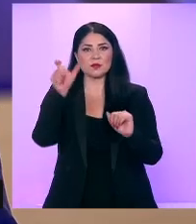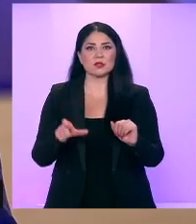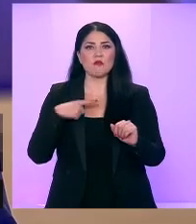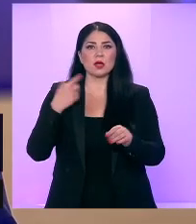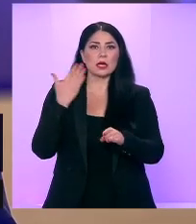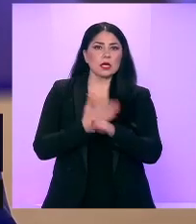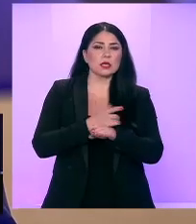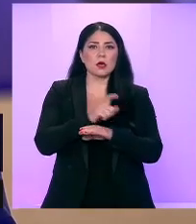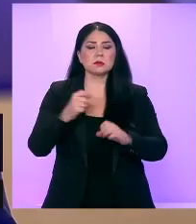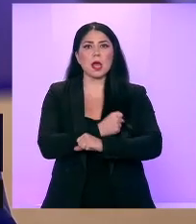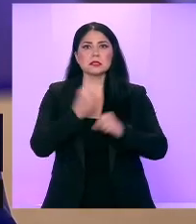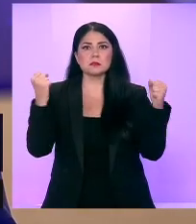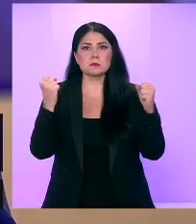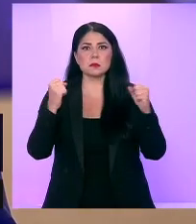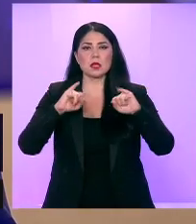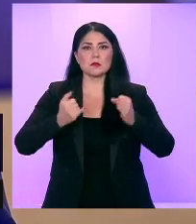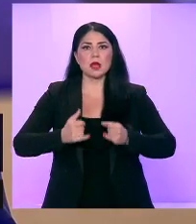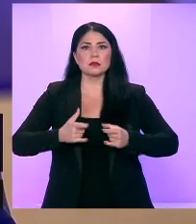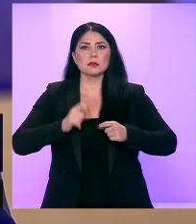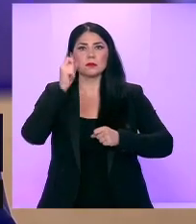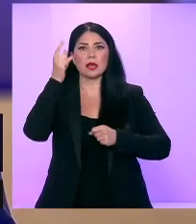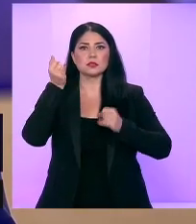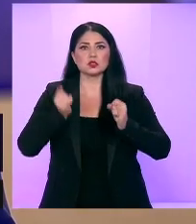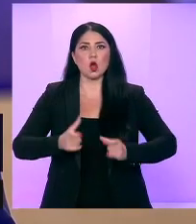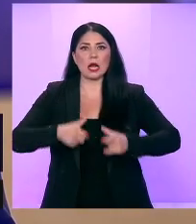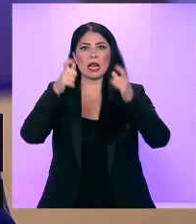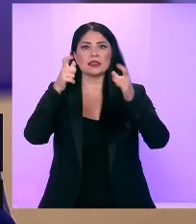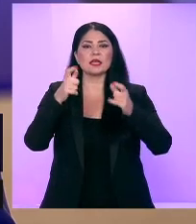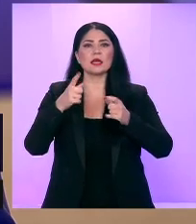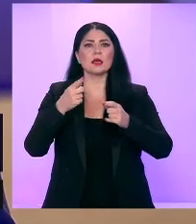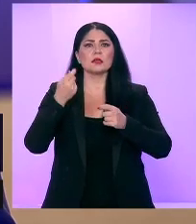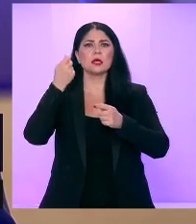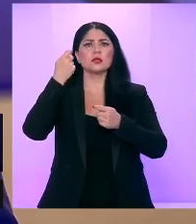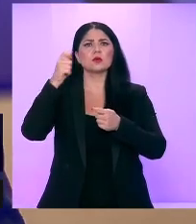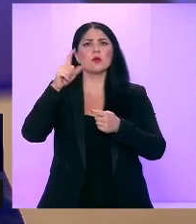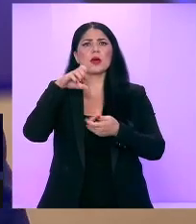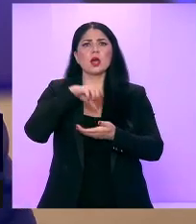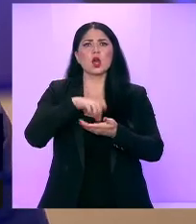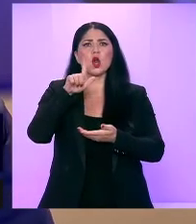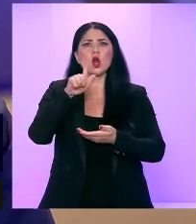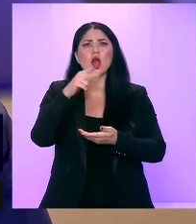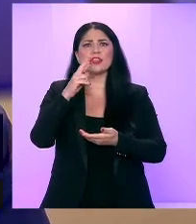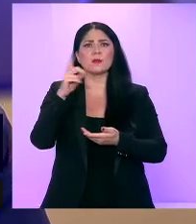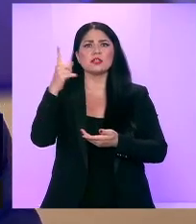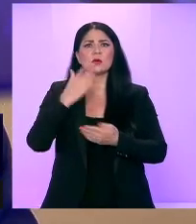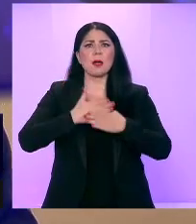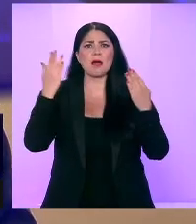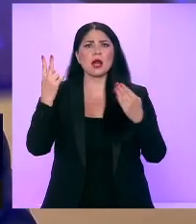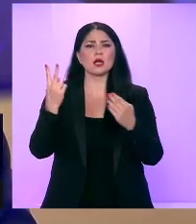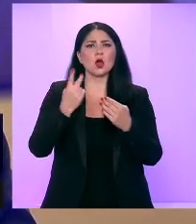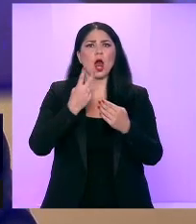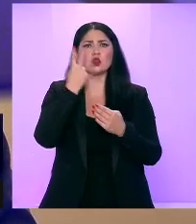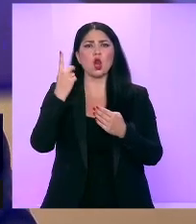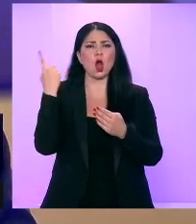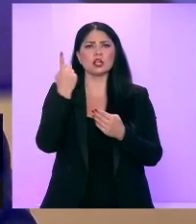Zeci de oameni au fost răniți într-o explozie care a zguduit în această dimineață o clădire rezidențială din Göteborg, al doilea cel mai mare oraș din Suedia. Blocurile din